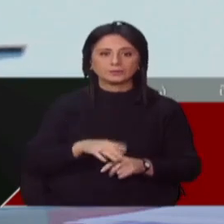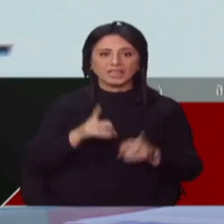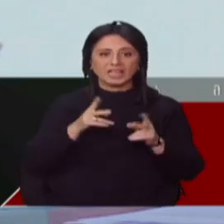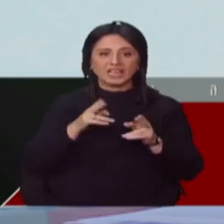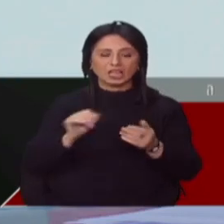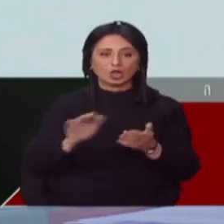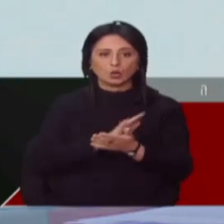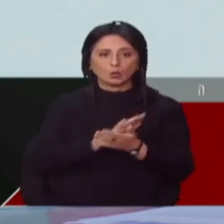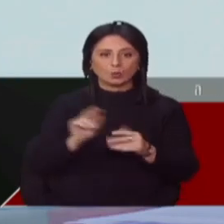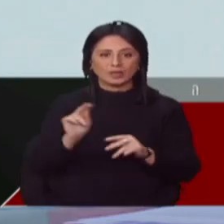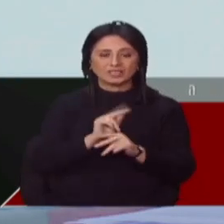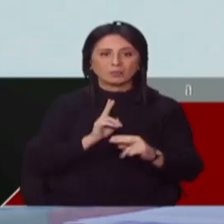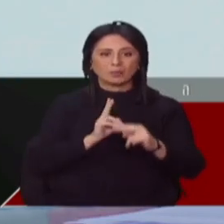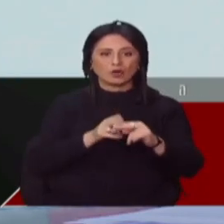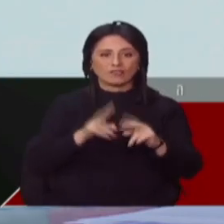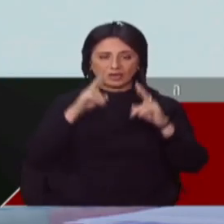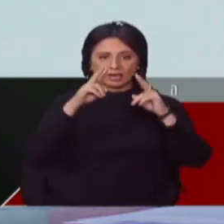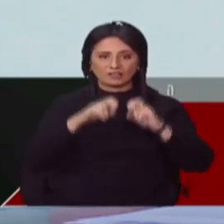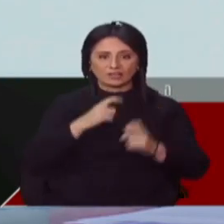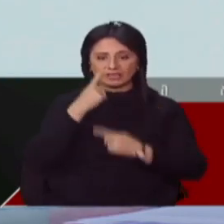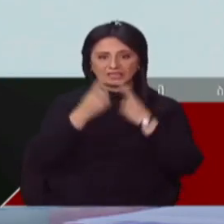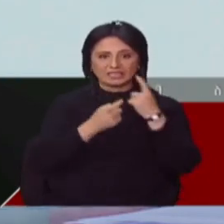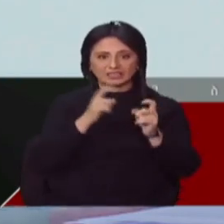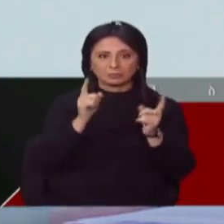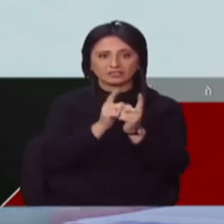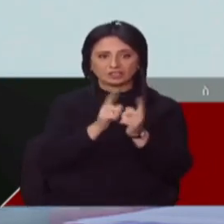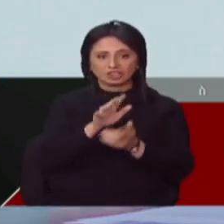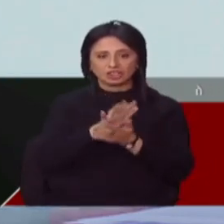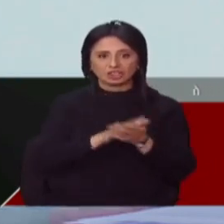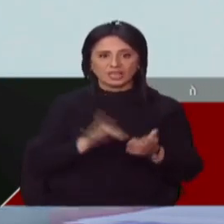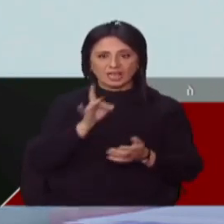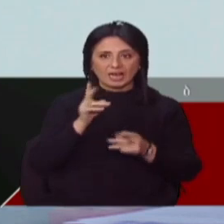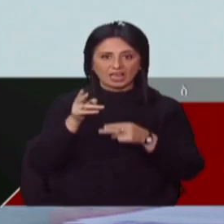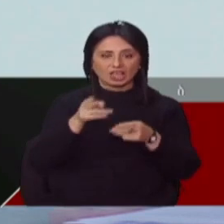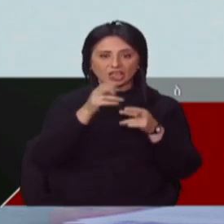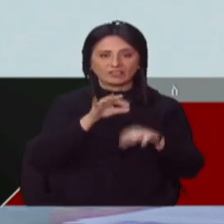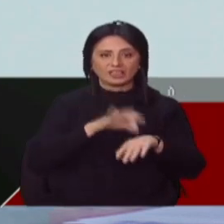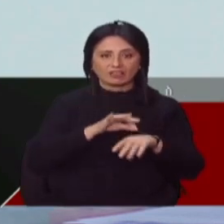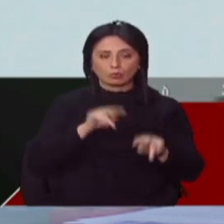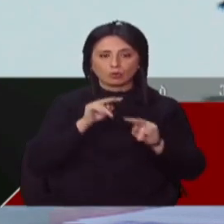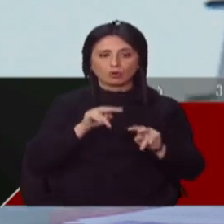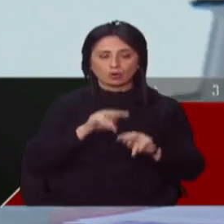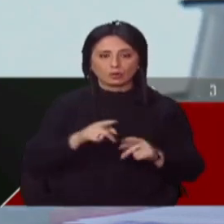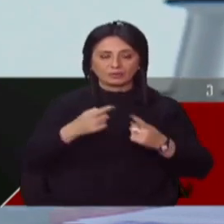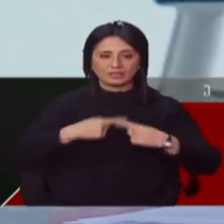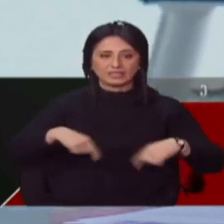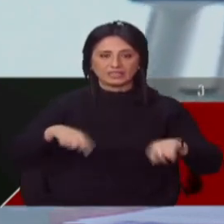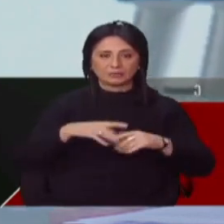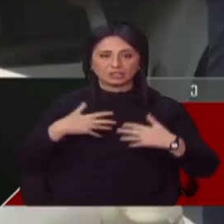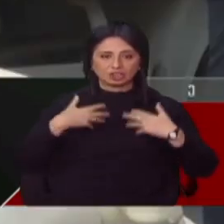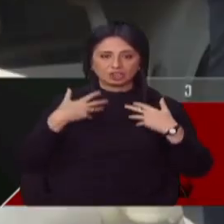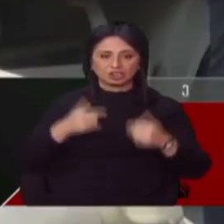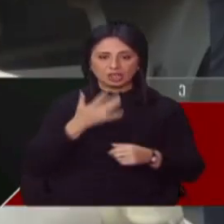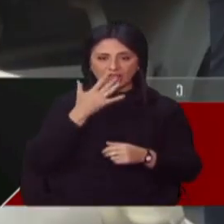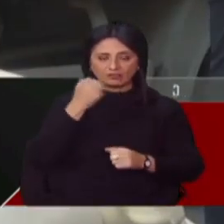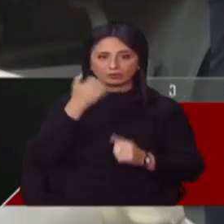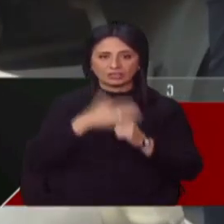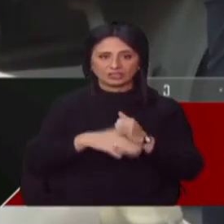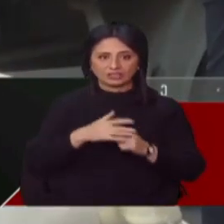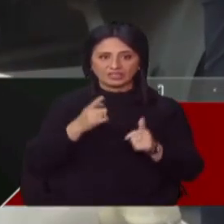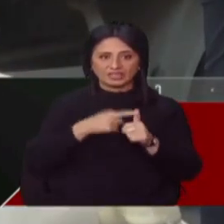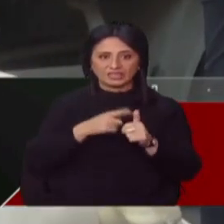იბოს უფასო პროფილაქტიკური კვლევები და საინფორმაციო შეხვედრები გრძელდება რეგიონებში. დაავადებათა კონტროლისა და საზოგადოებრივი ჯანმრთელობის ეროვნული